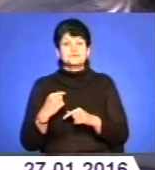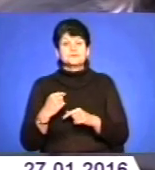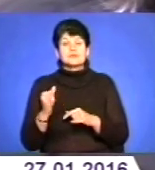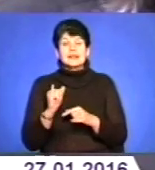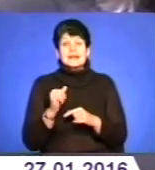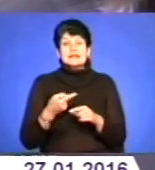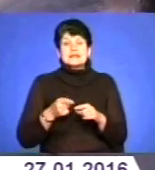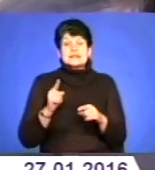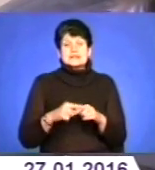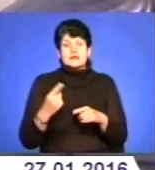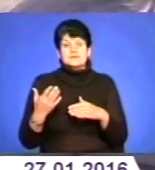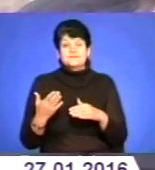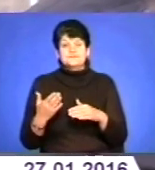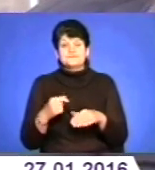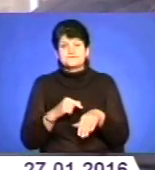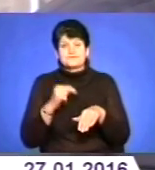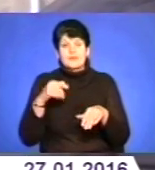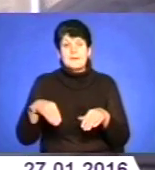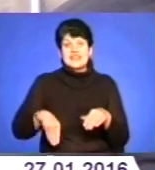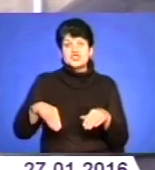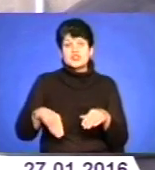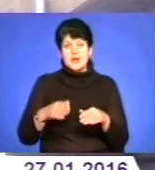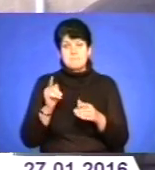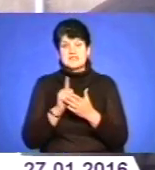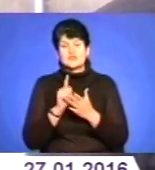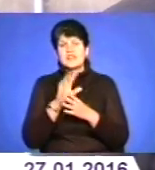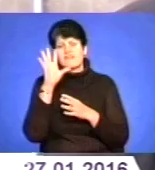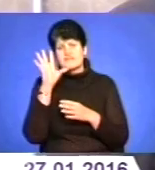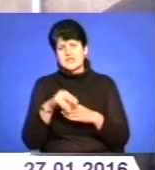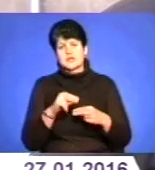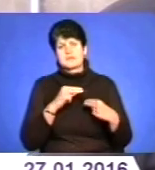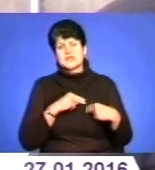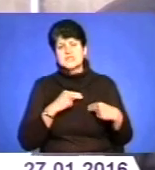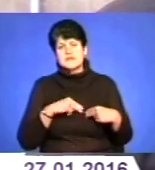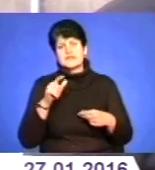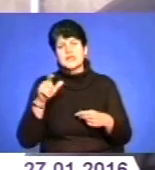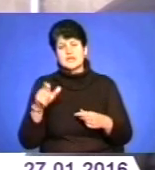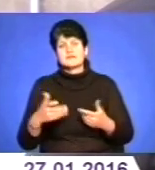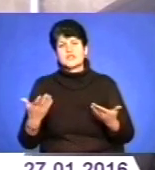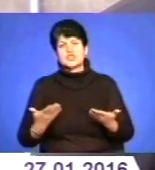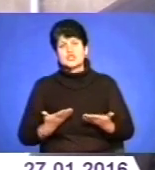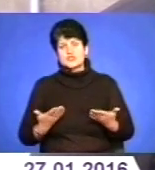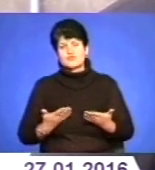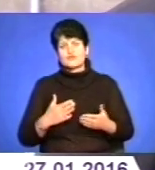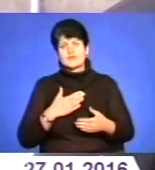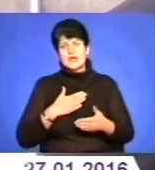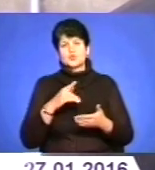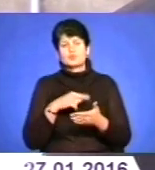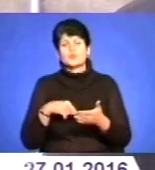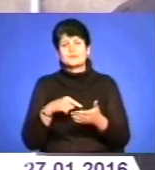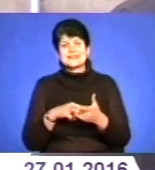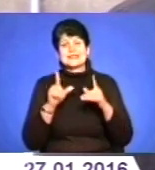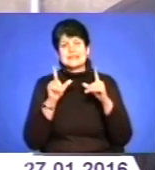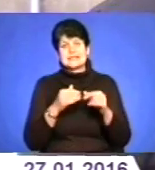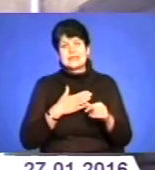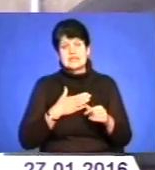це вдарить по кишенях не тільки пенсіонерів, і всіх працівників, які живуть в нашому місті, які їздять